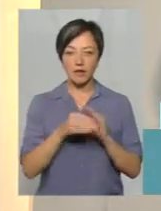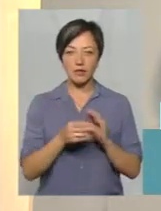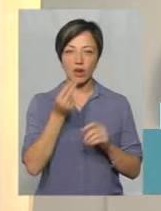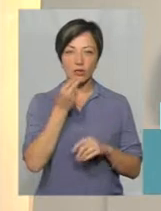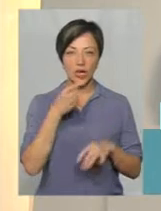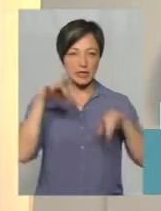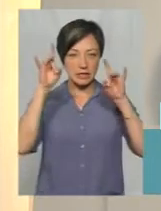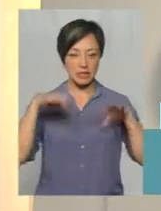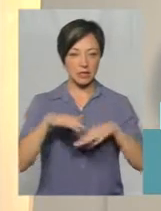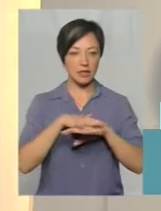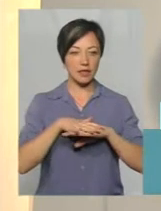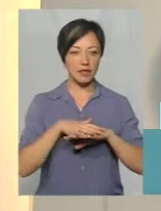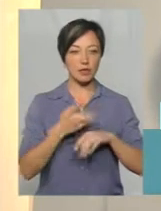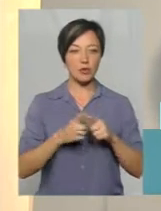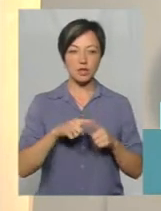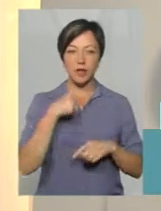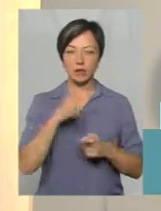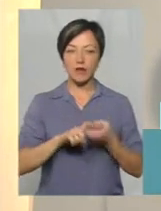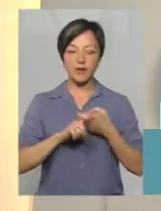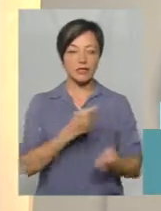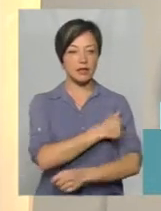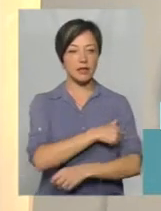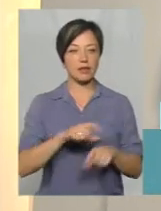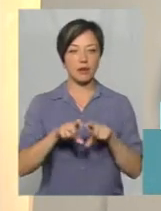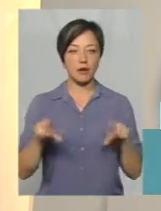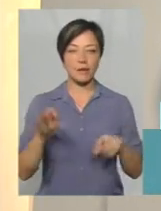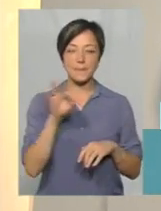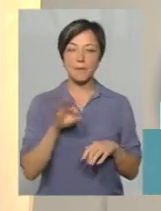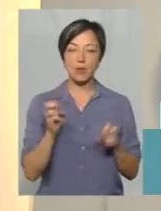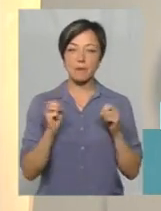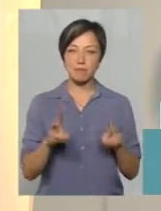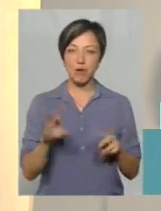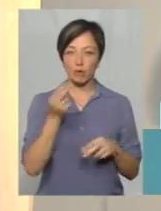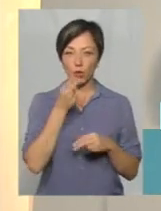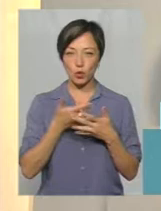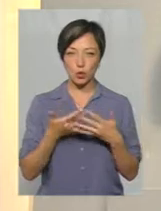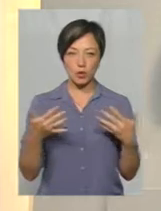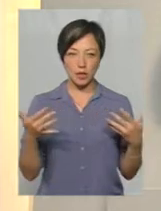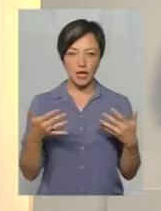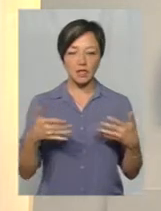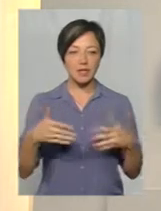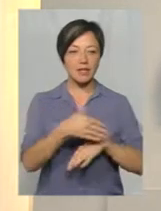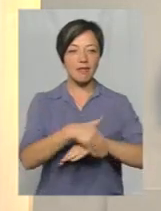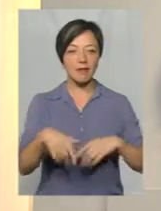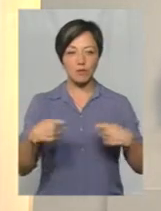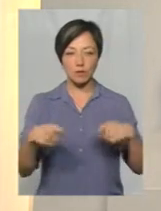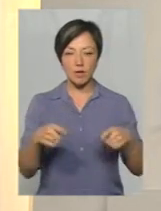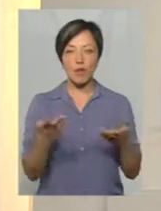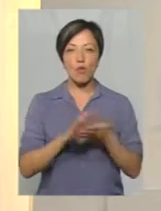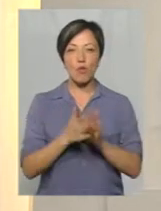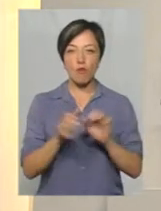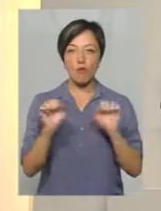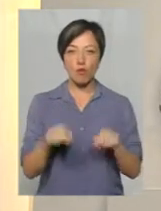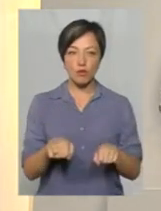зі стихійних ринків. Про це кажуть в інфекційній лікарні. Про небезпеку продуктів з тротуару і за яких умов вони